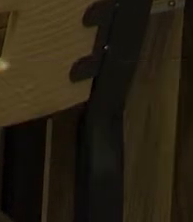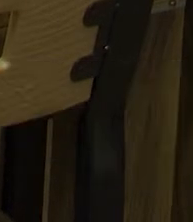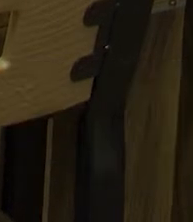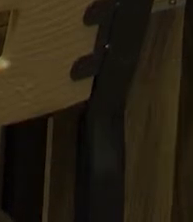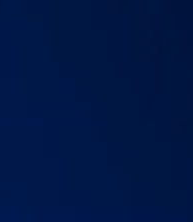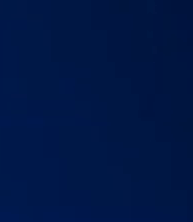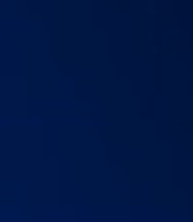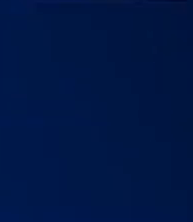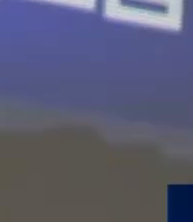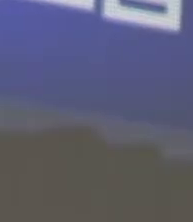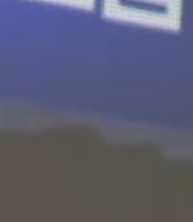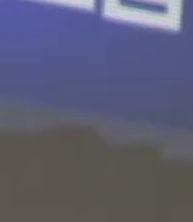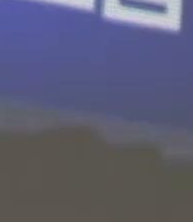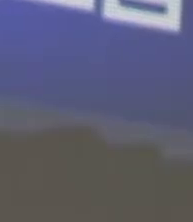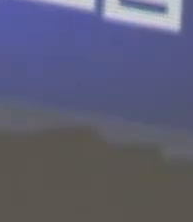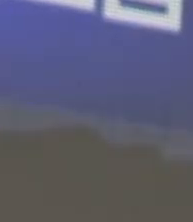배부했습니다.